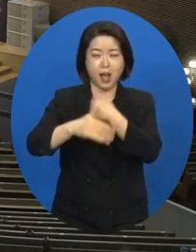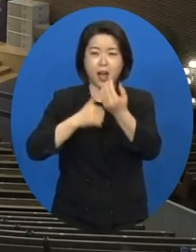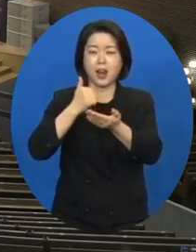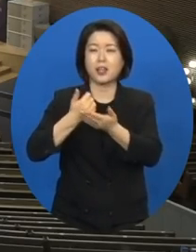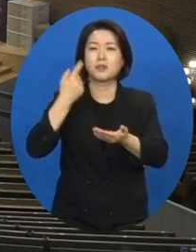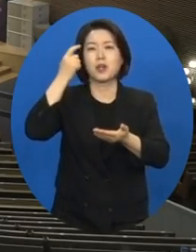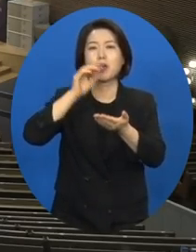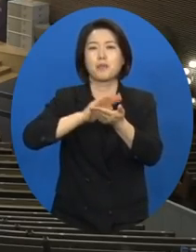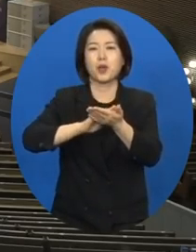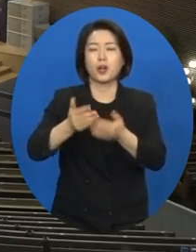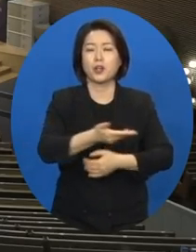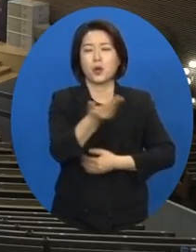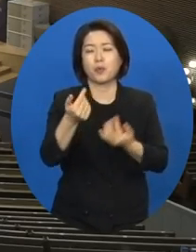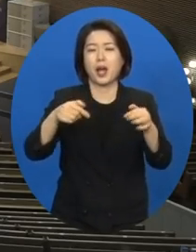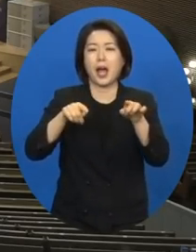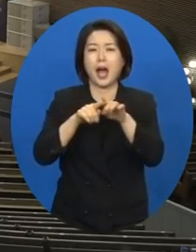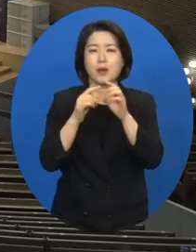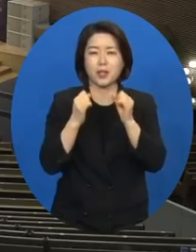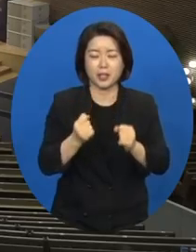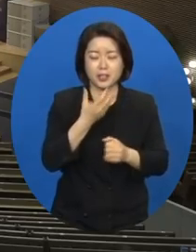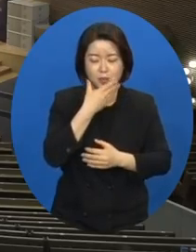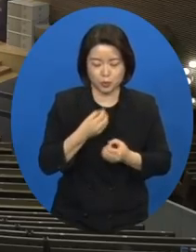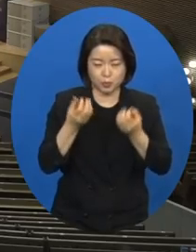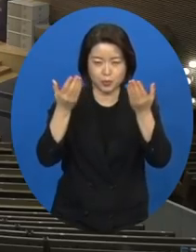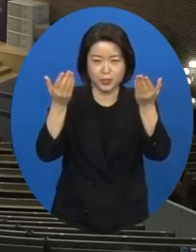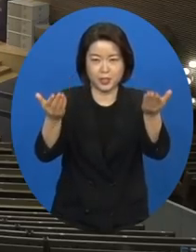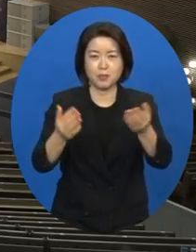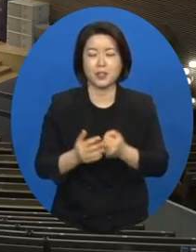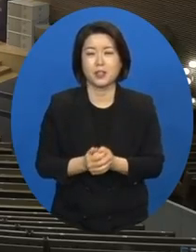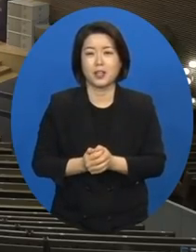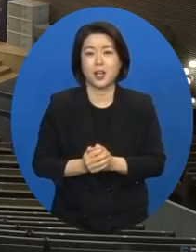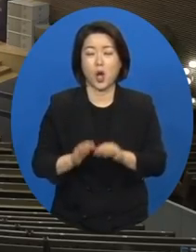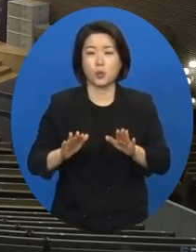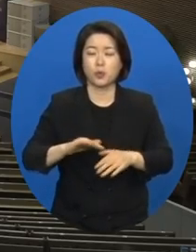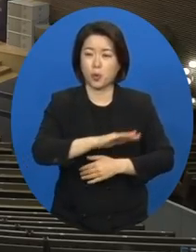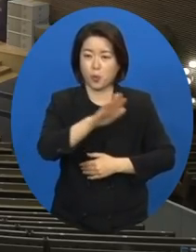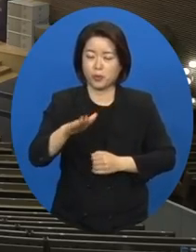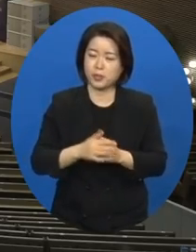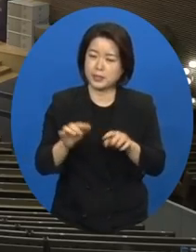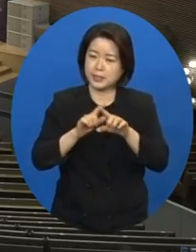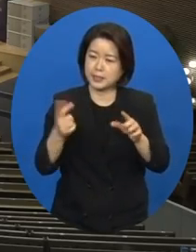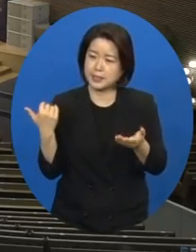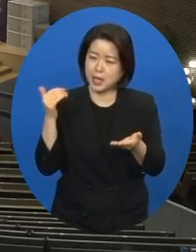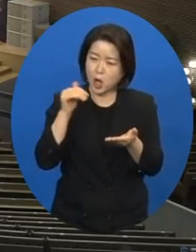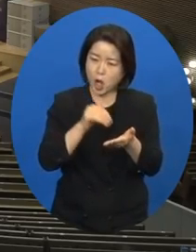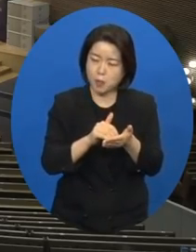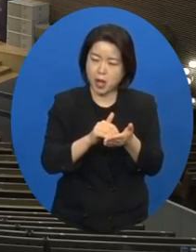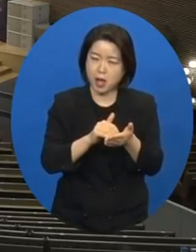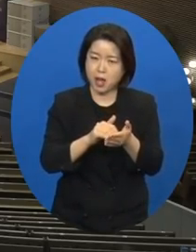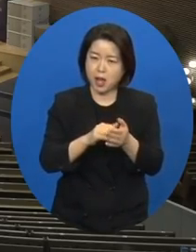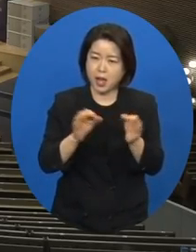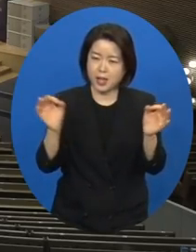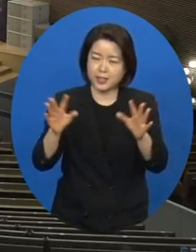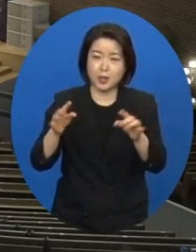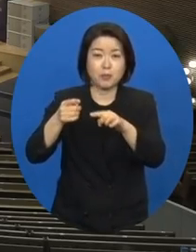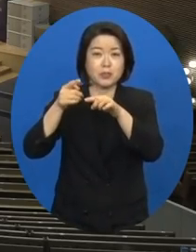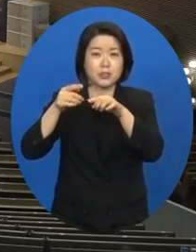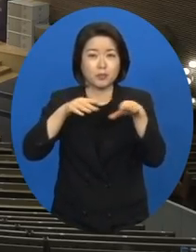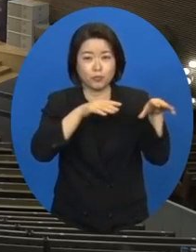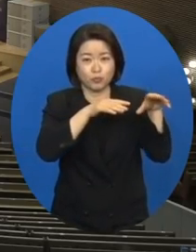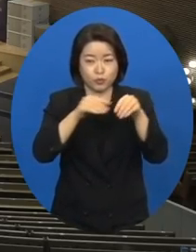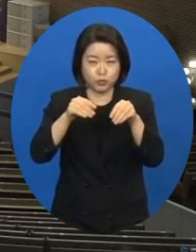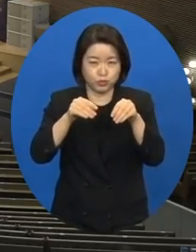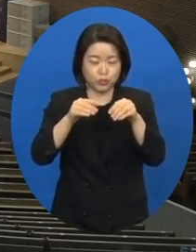여러분들에게 함께 하시기를 축복합니다. 아, 우리는 오늘 일상 회복이 잠시 중단된 이후 첫